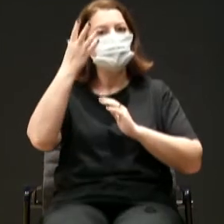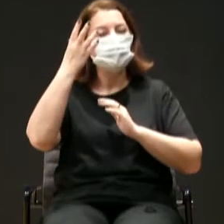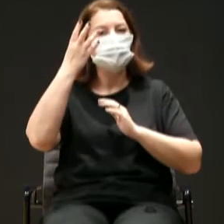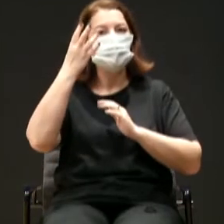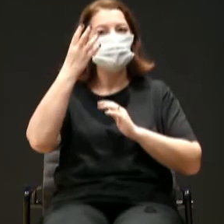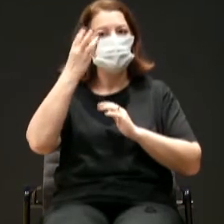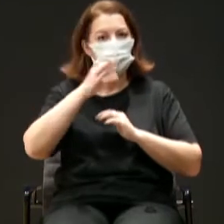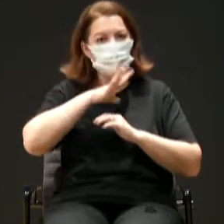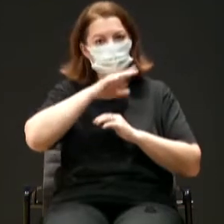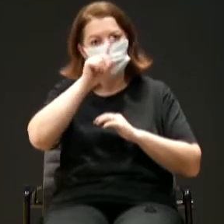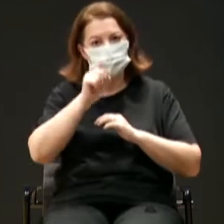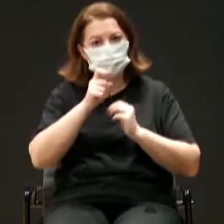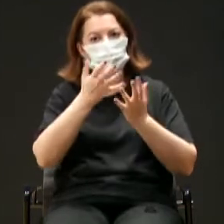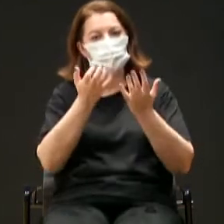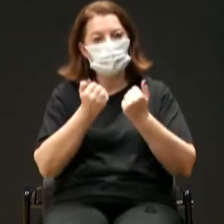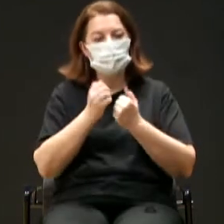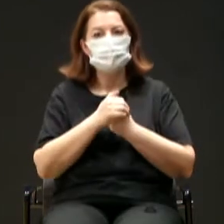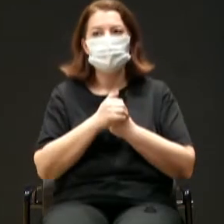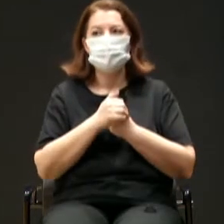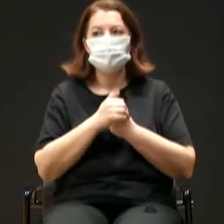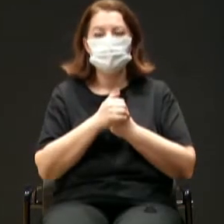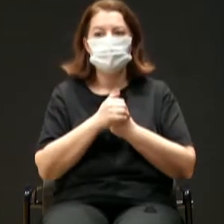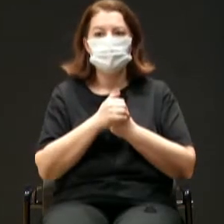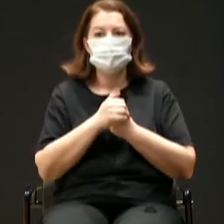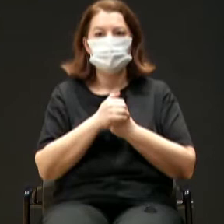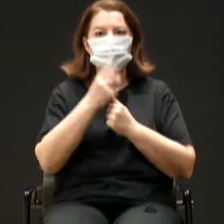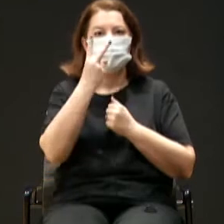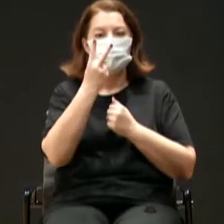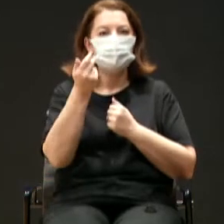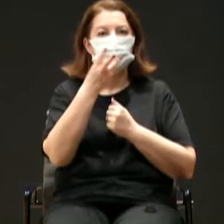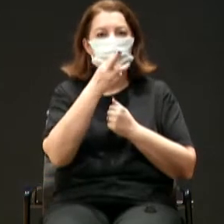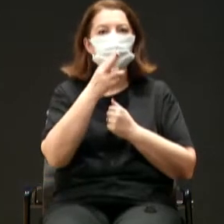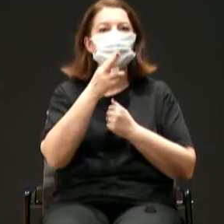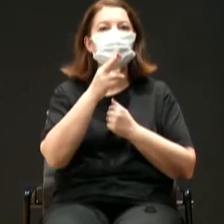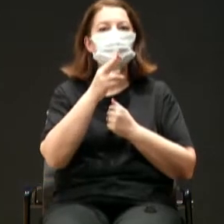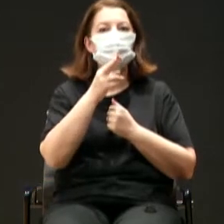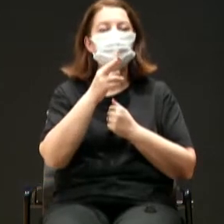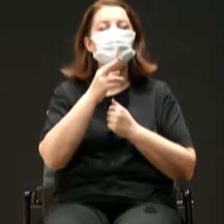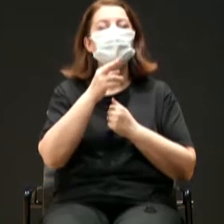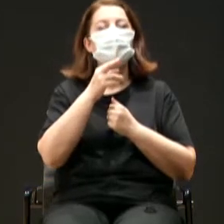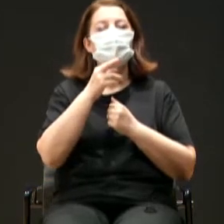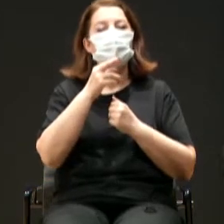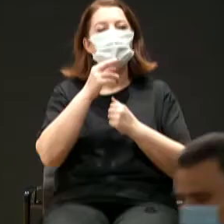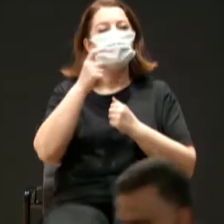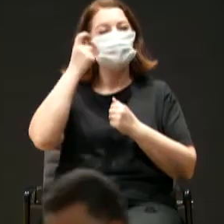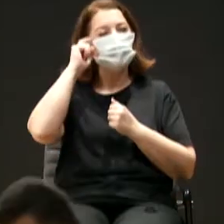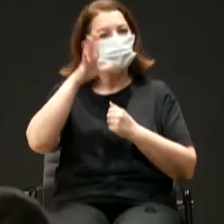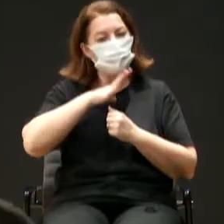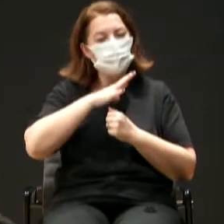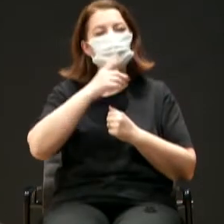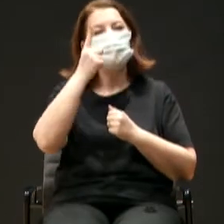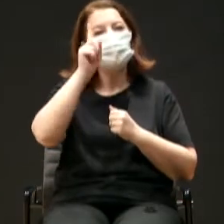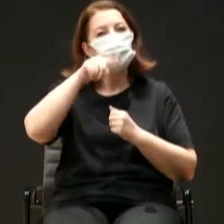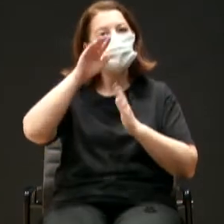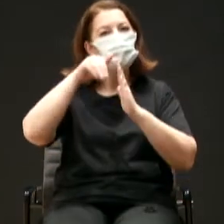alalım. Evet, iki tane sözlü önergemiz var. Bir de gündem dışımız olacak. Tamam.